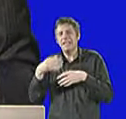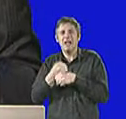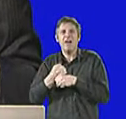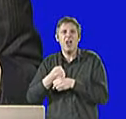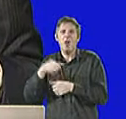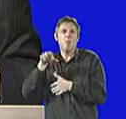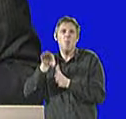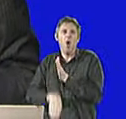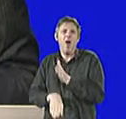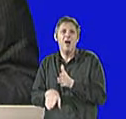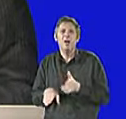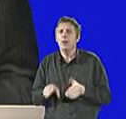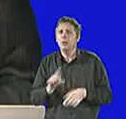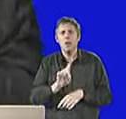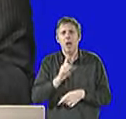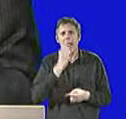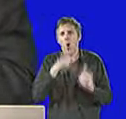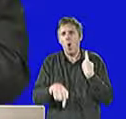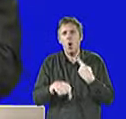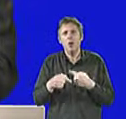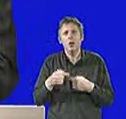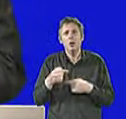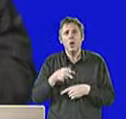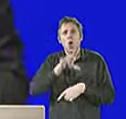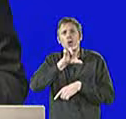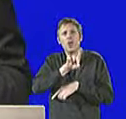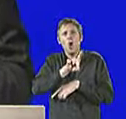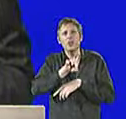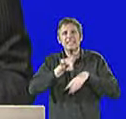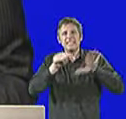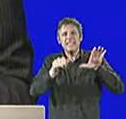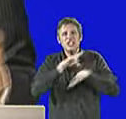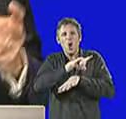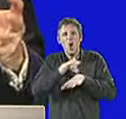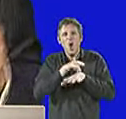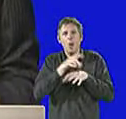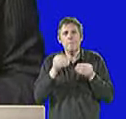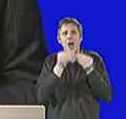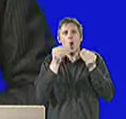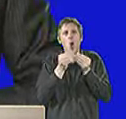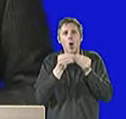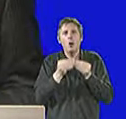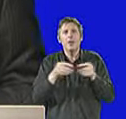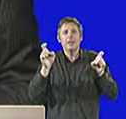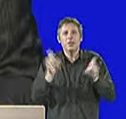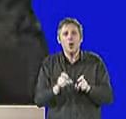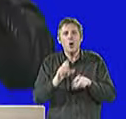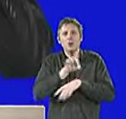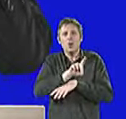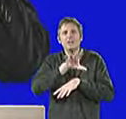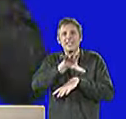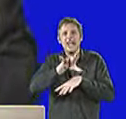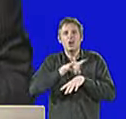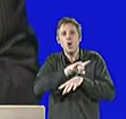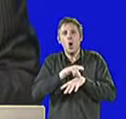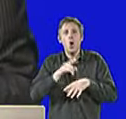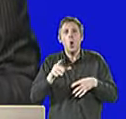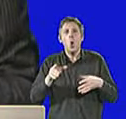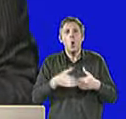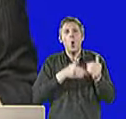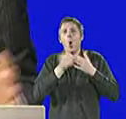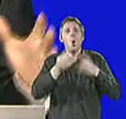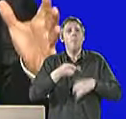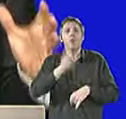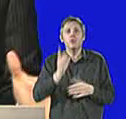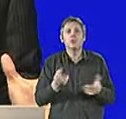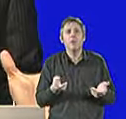Quelle erreur de penser qu'on était malheureux à 36 heures et qu'on serait heureux à 35 heures. Quel temps perdu de ne raisonner